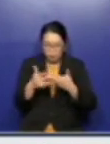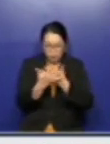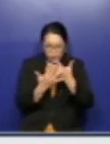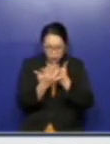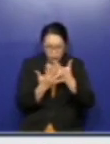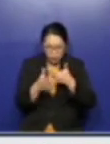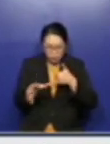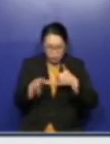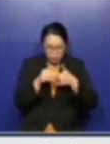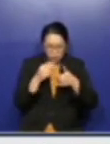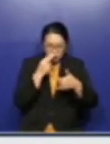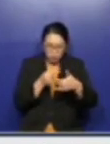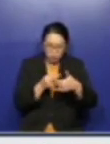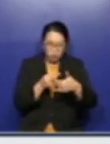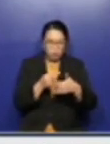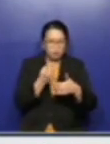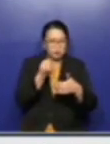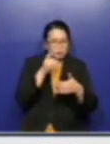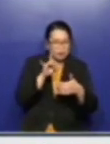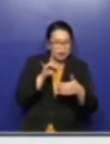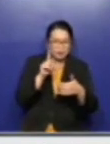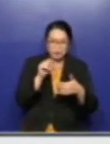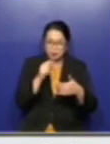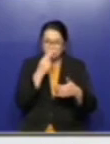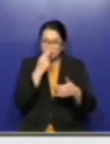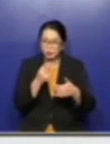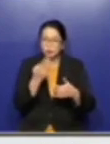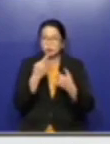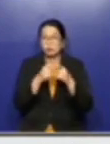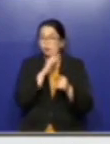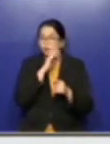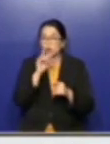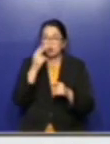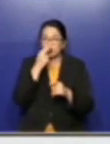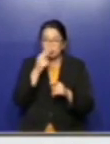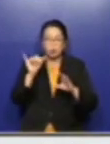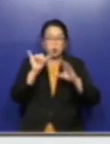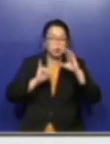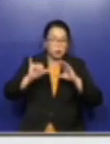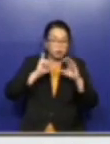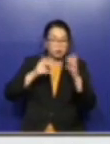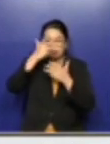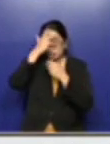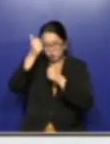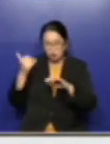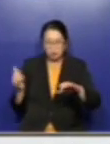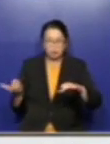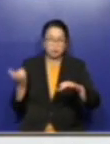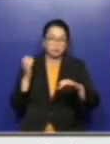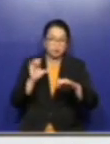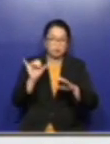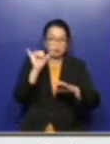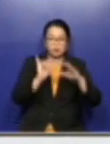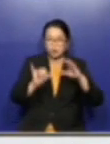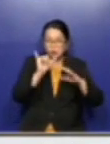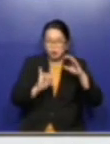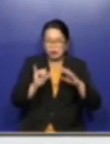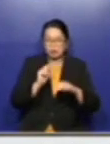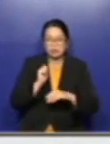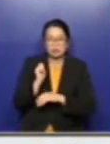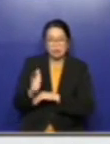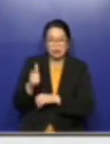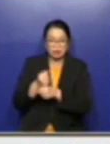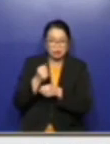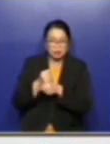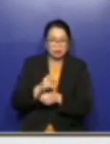20กว่าคนดู18คนดูเอาล่ะแต่ถ้าคลิป YouTube ที่ท่านตัดรายการน่าสนใจที่ท่านจ้างผลิตปีนึงเป็น 7-800 ล้านบ